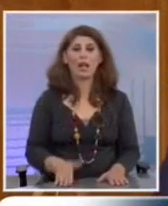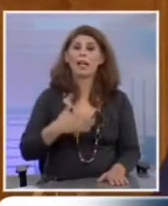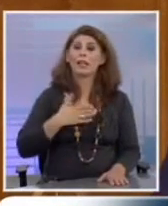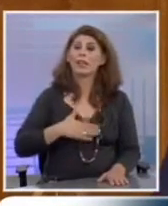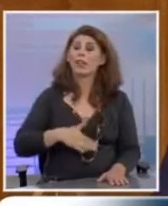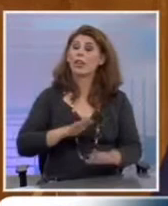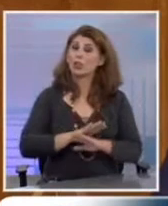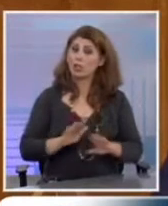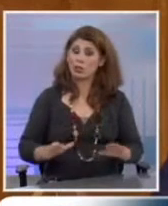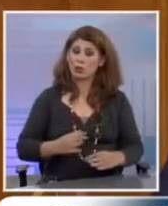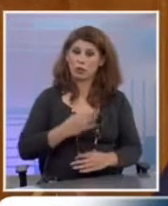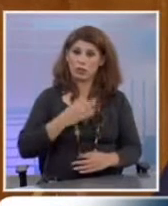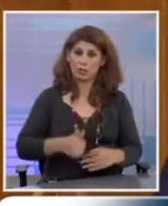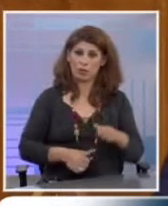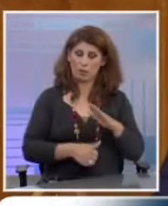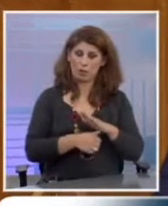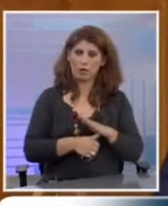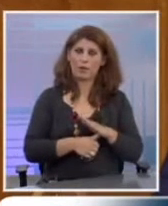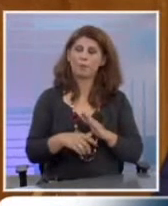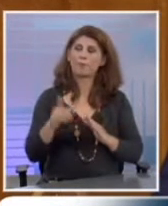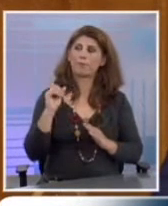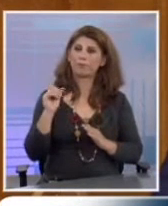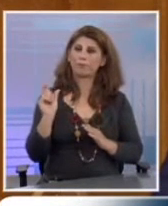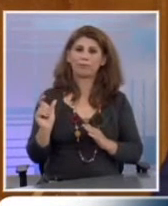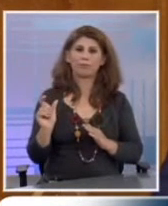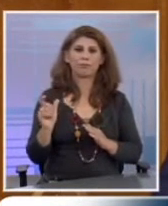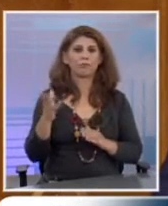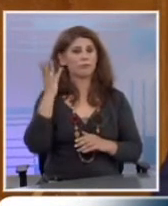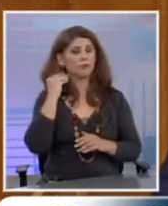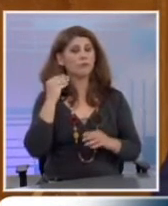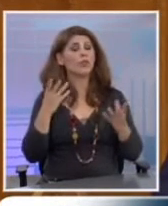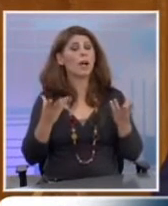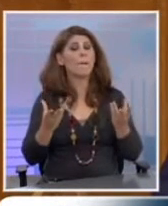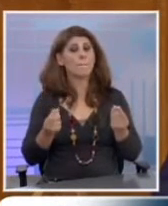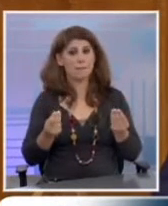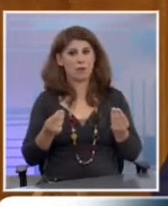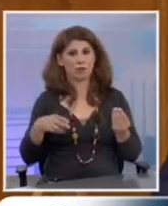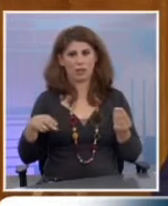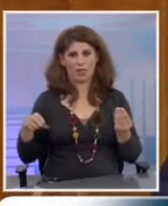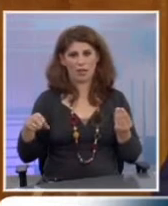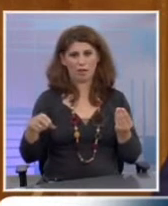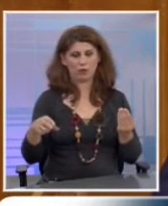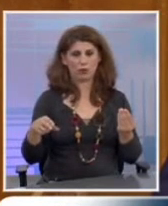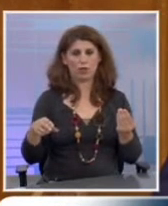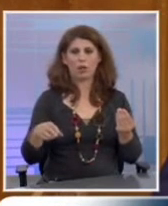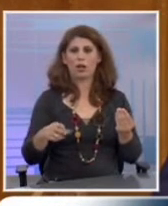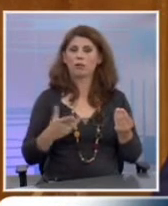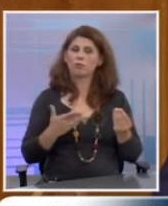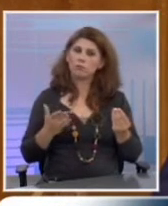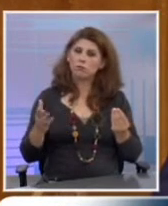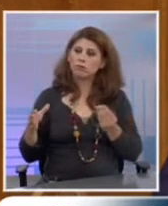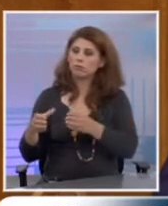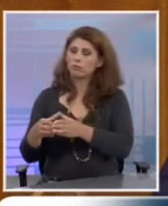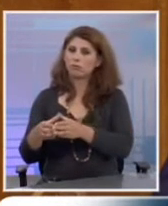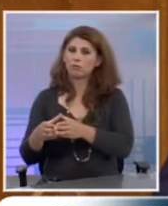Πρόεδρε, με ένα σχόλιο. Άκουσα πάρα πολλούς συναδέλφους από τη μεριά